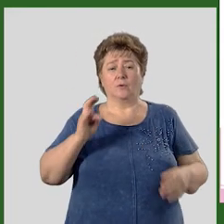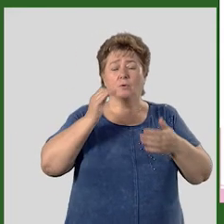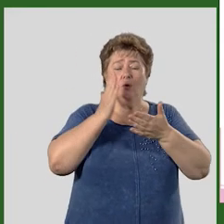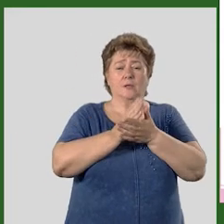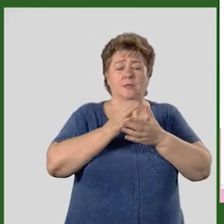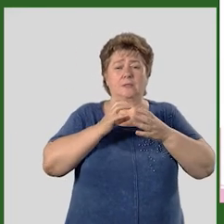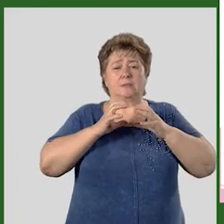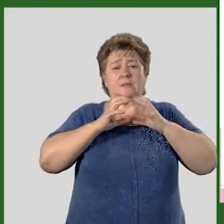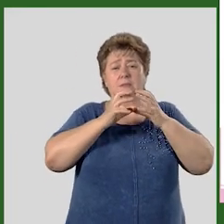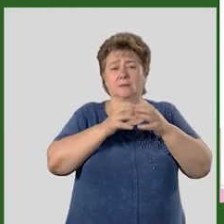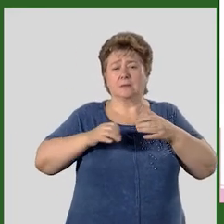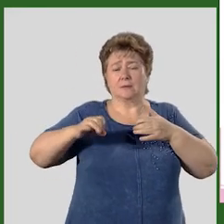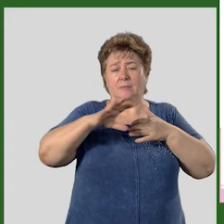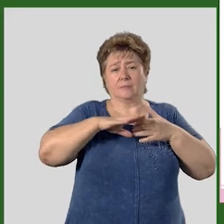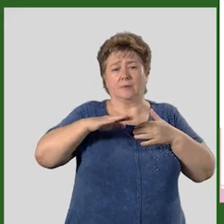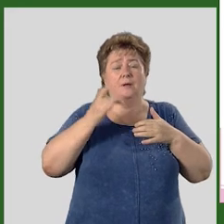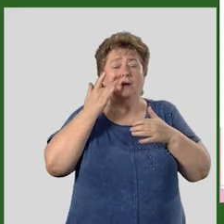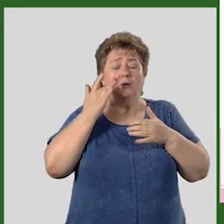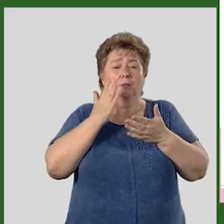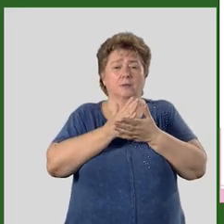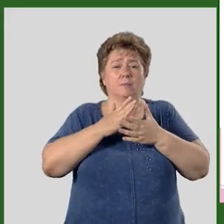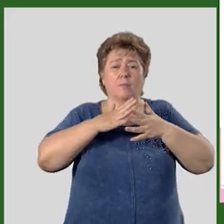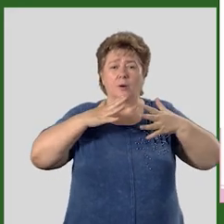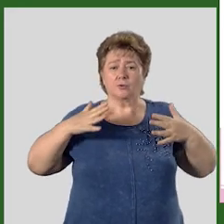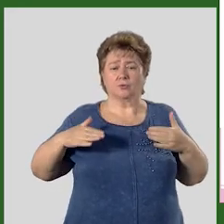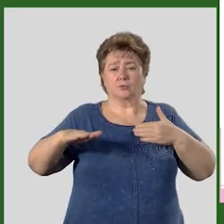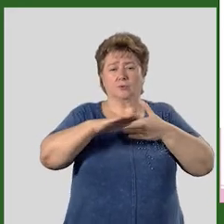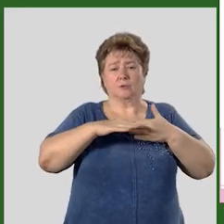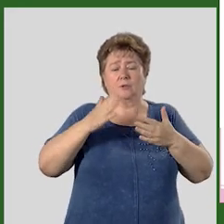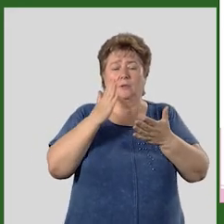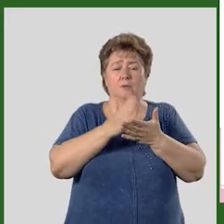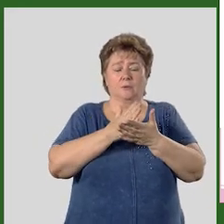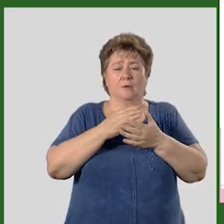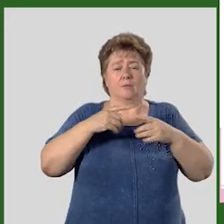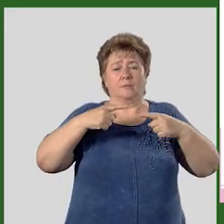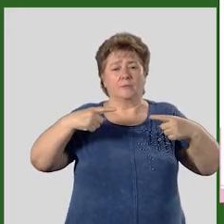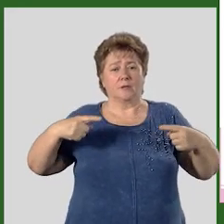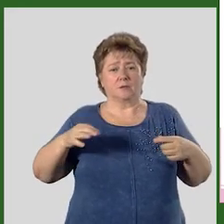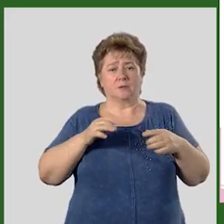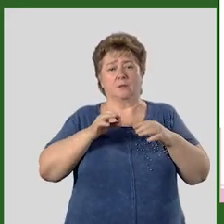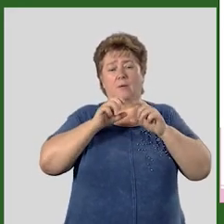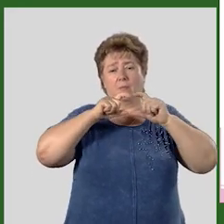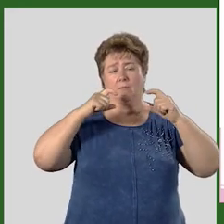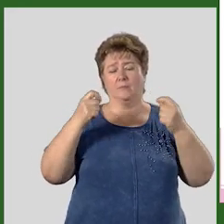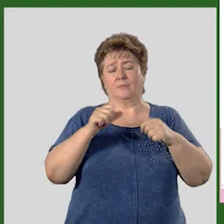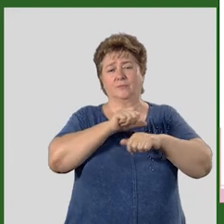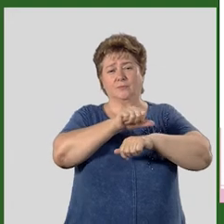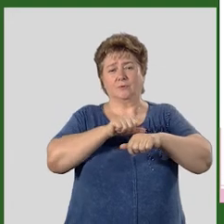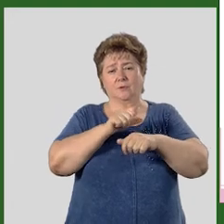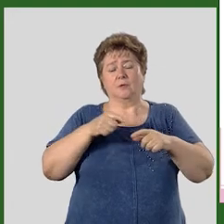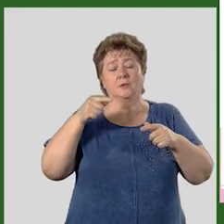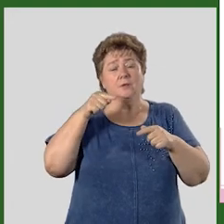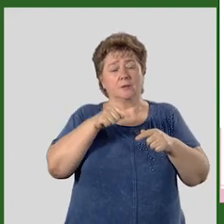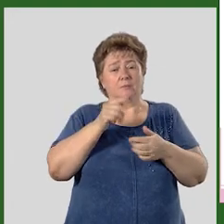Но есть страны мира, которые имеют большую территорию и расположены в нескольких часовых поясах. И поэтому